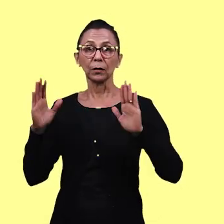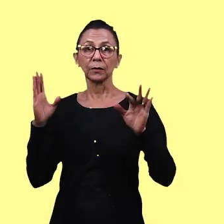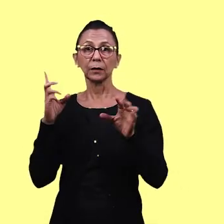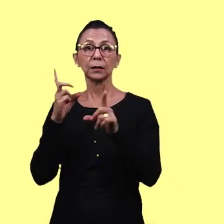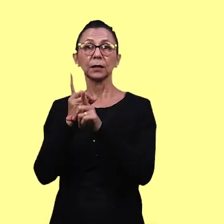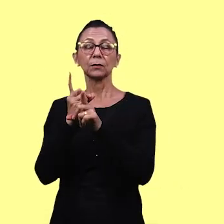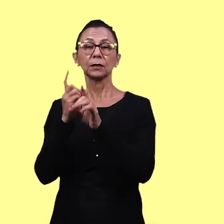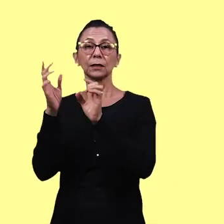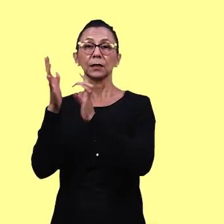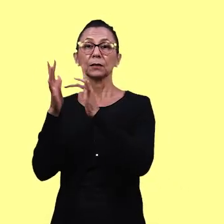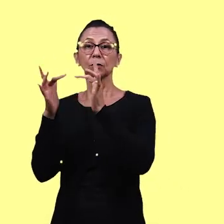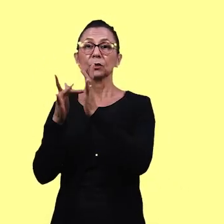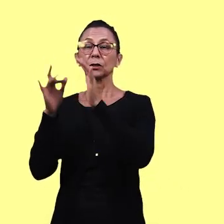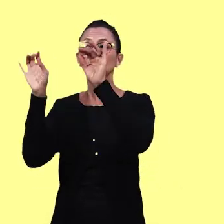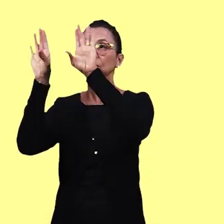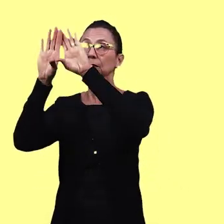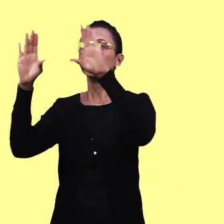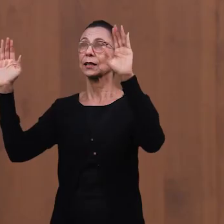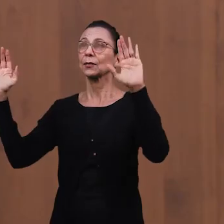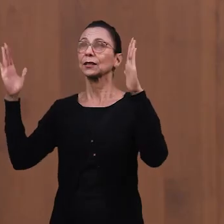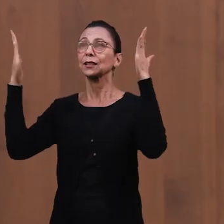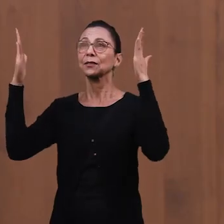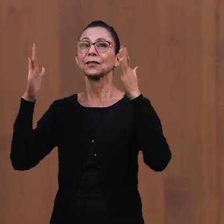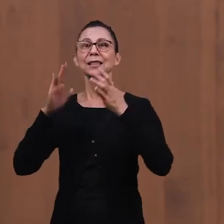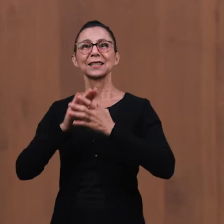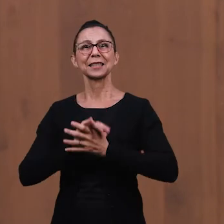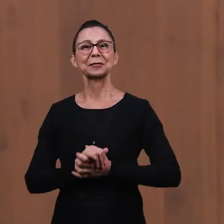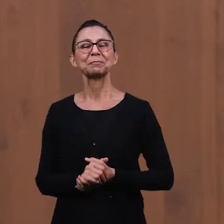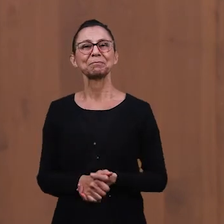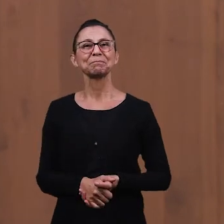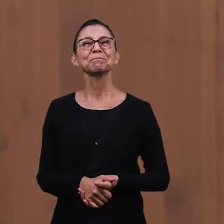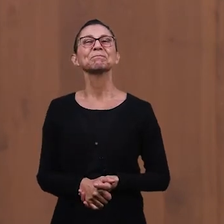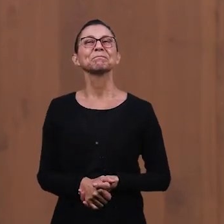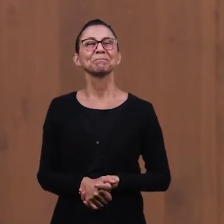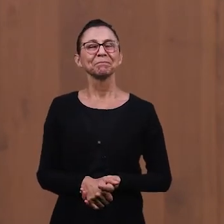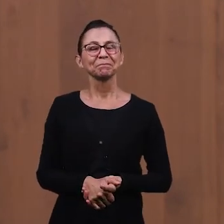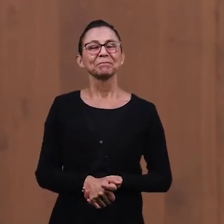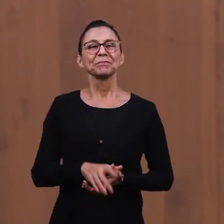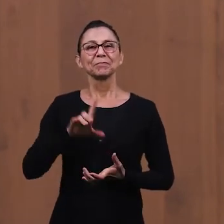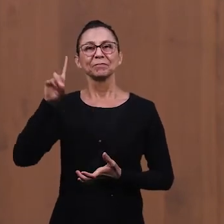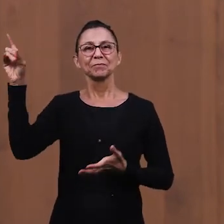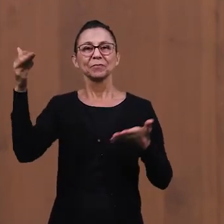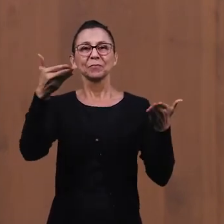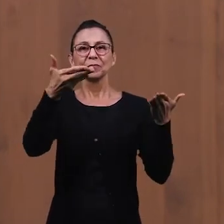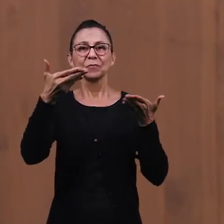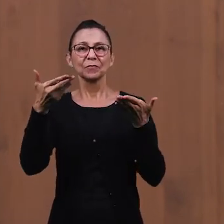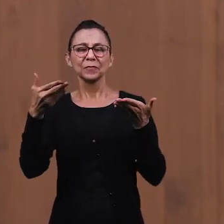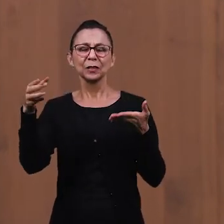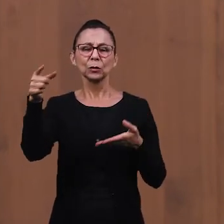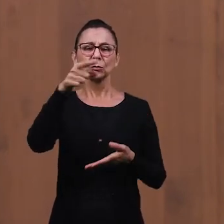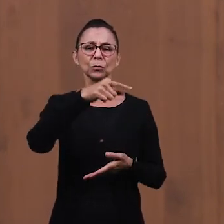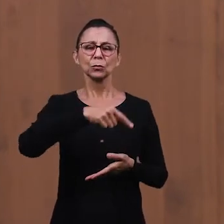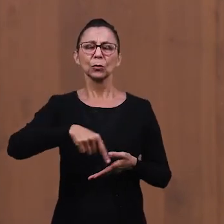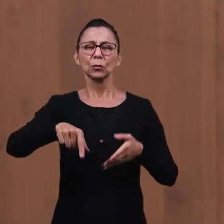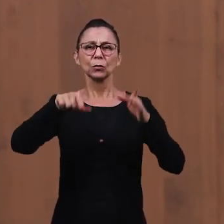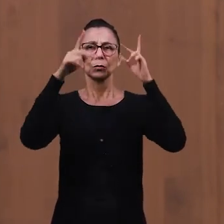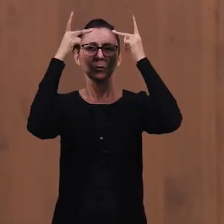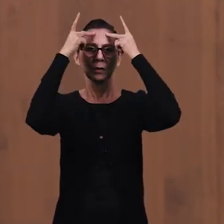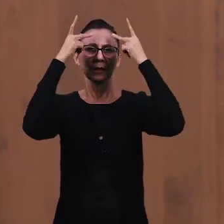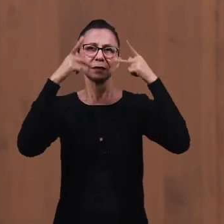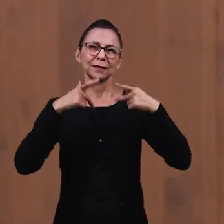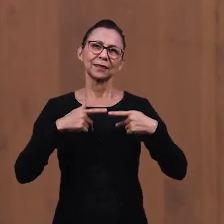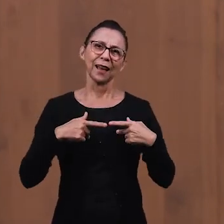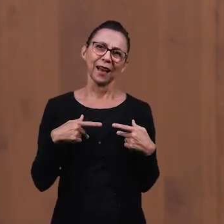invités? Avec toutes les personnes ici dans ce monde, Dieu invite tous pour avoir la vie éternelle.